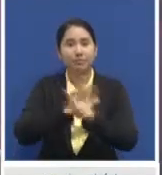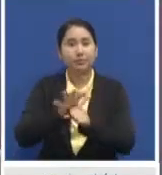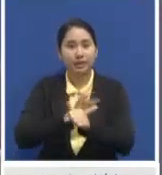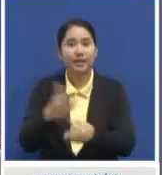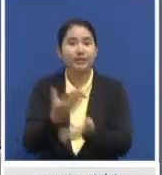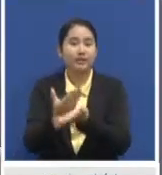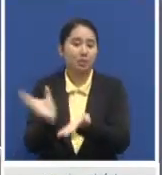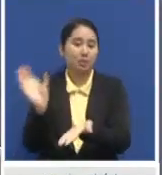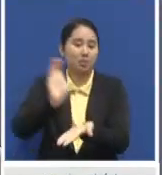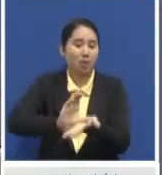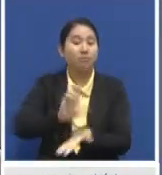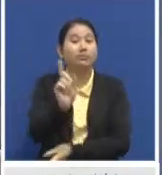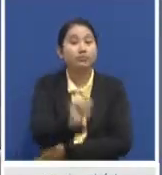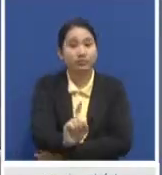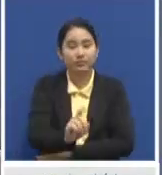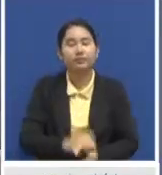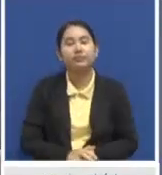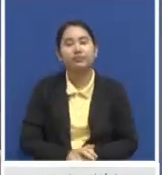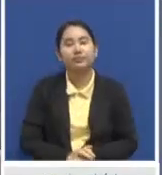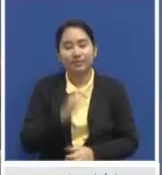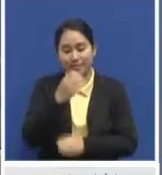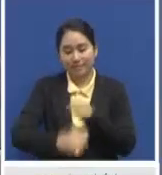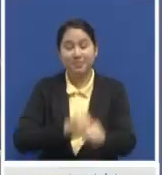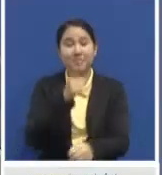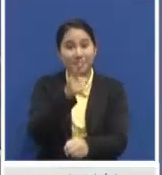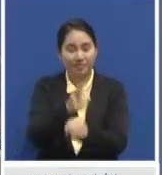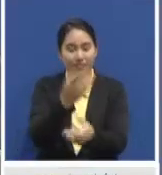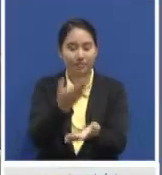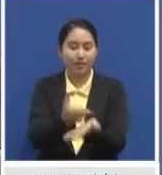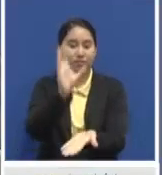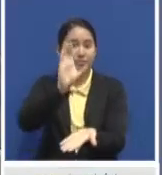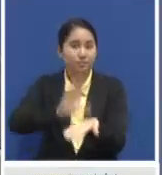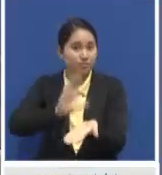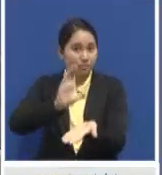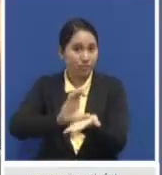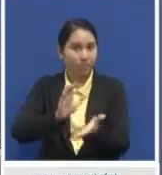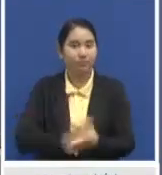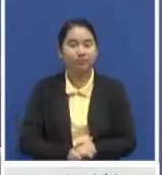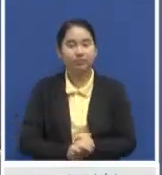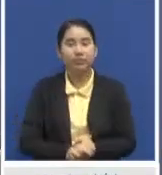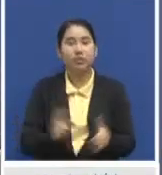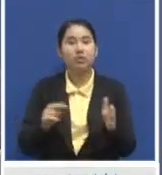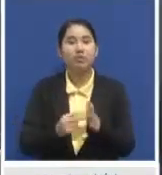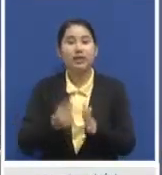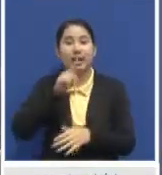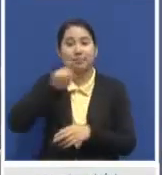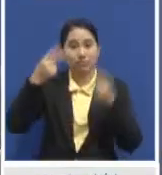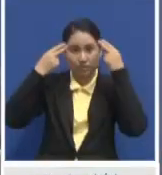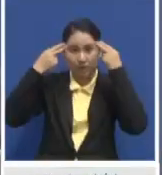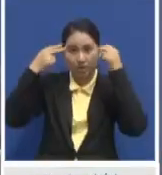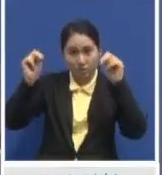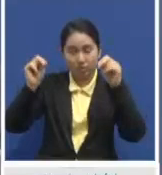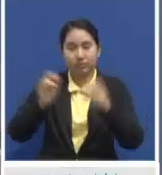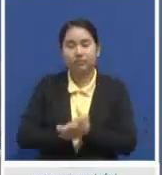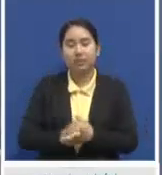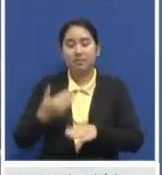าณมาจากไหนก็ตั้งงบประมาณประจำปีแต่ถ้าท่านถามท่านนายกคือเป็นภาพใหญ่ของประเทศอันนั้นก็ไปจ